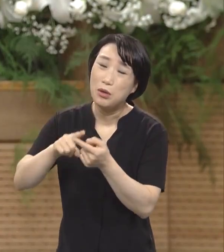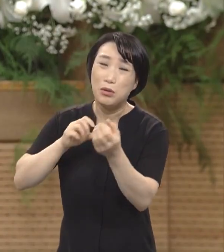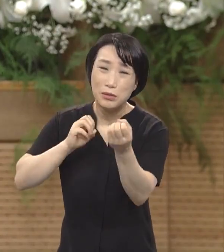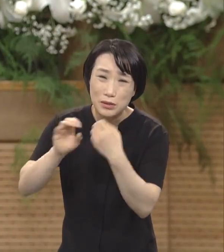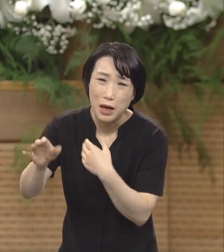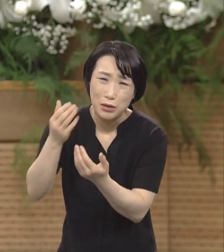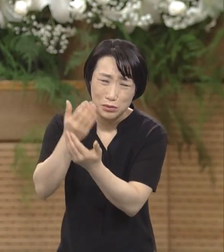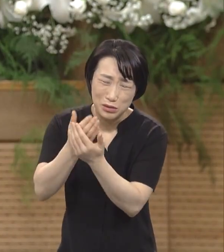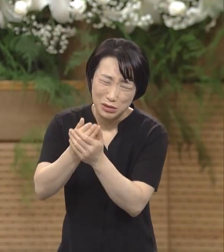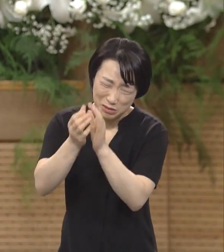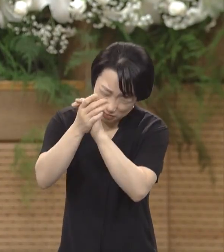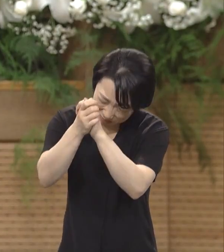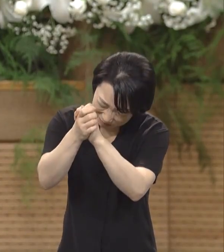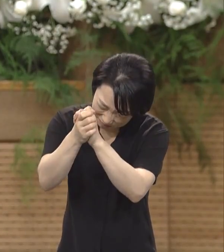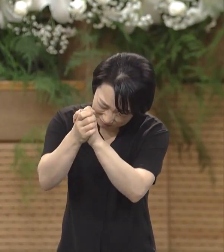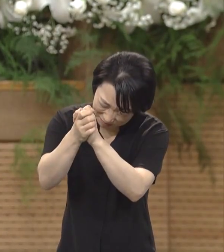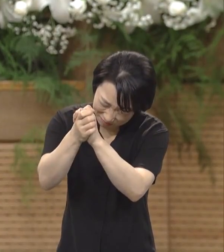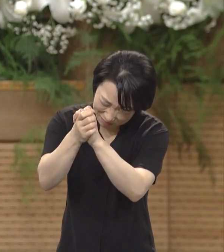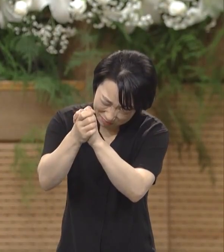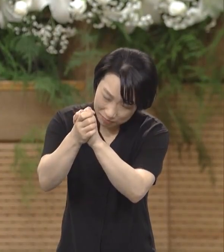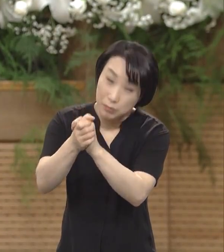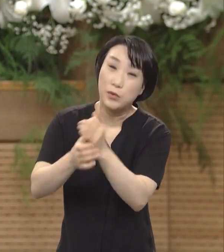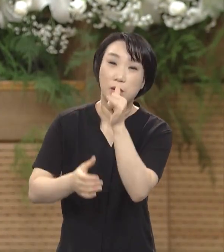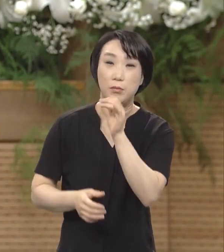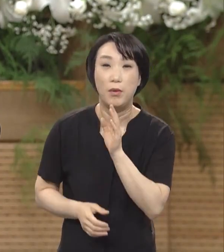되기를 원합니다.